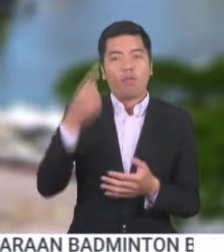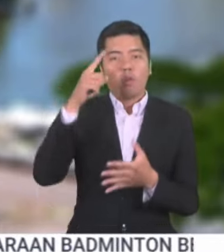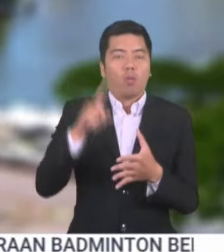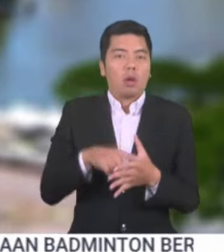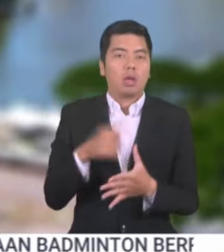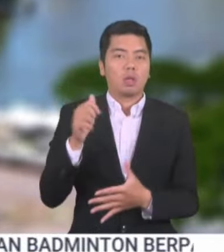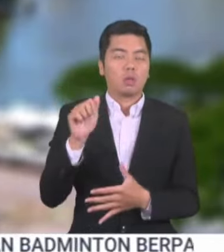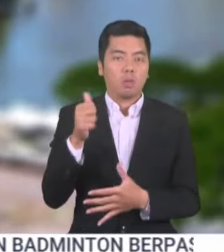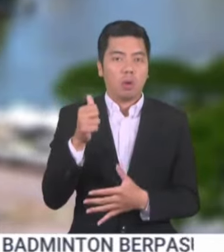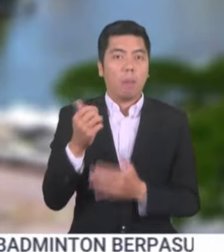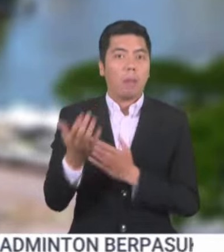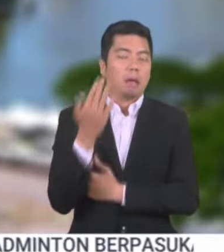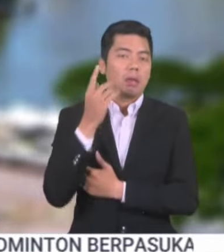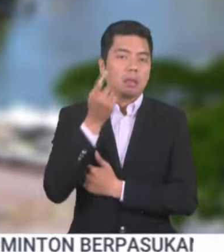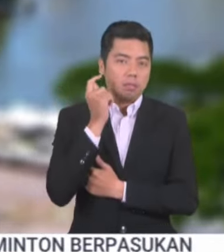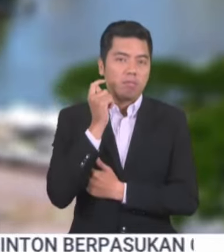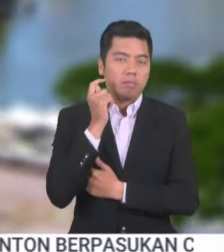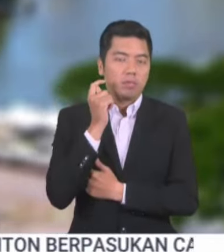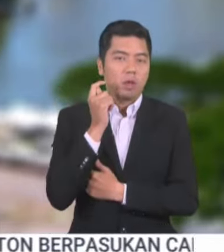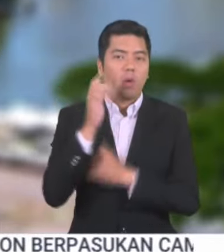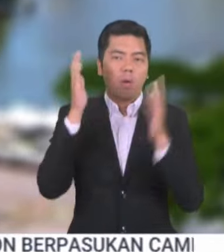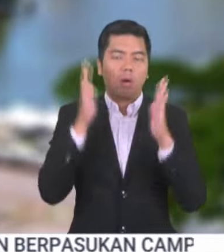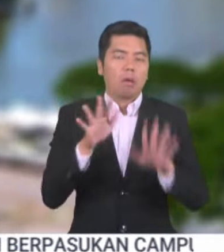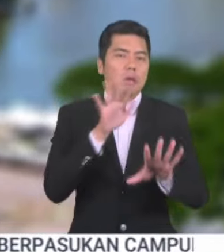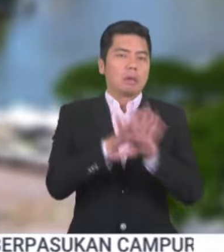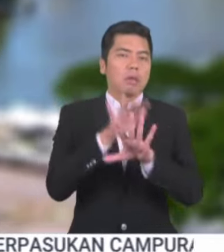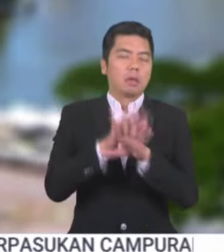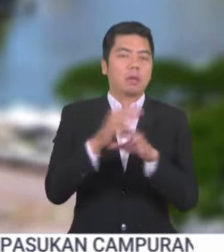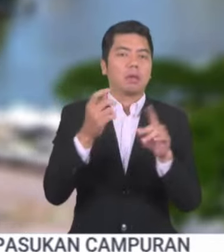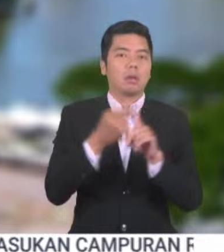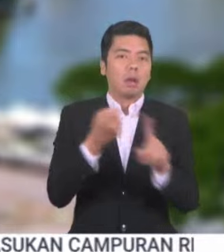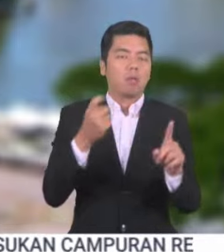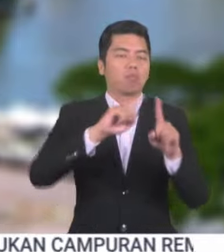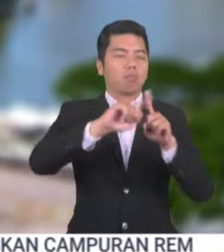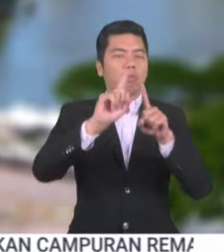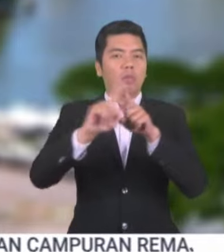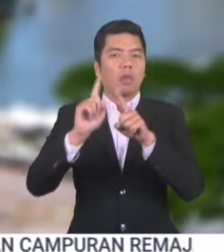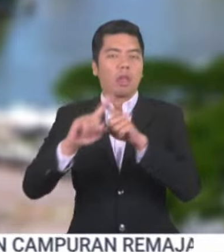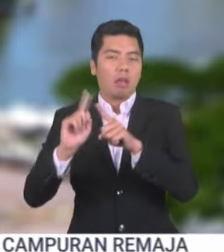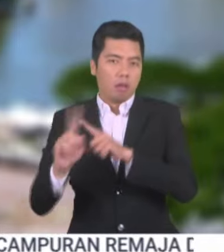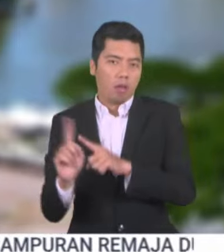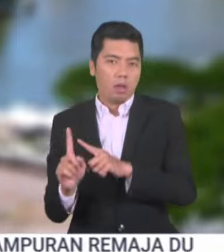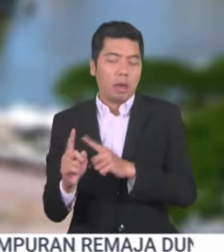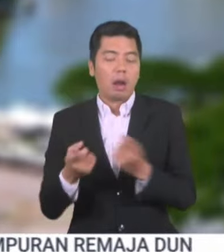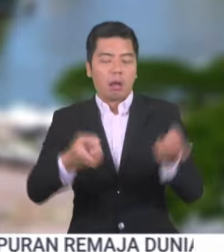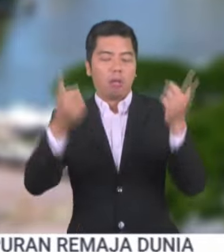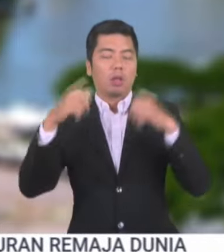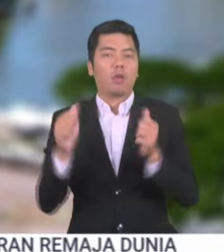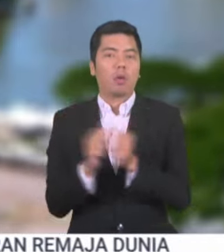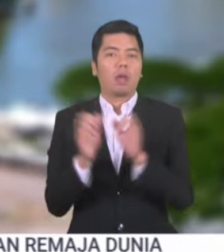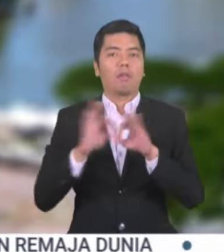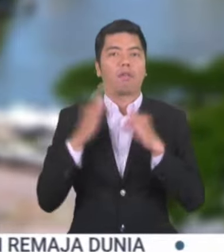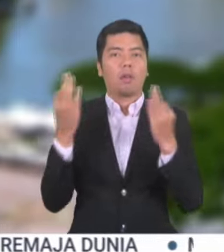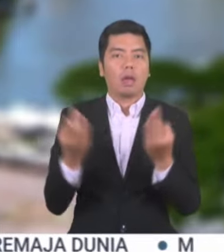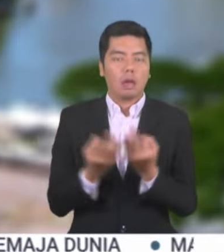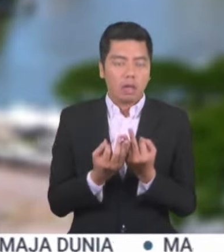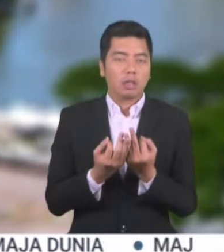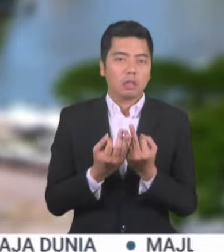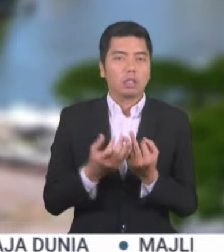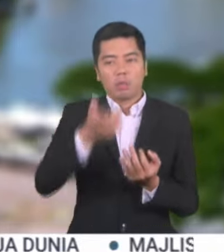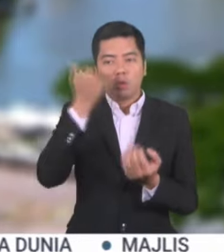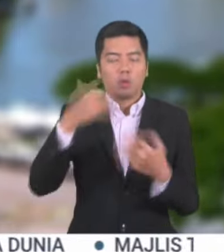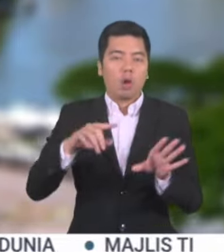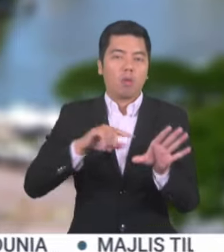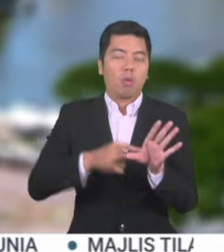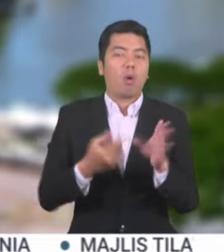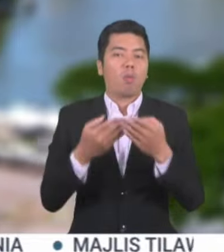yang berlangsung pagi tadi menyaksikan orang ramai dari pelbagai latar belakang datang bersama keluarga sejak upacara ini mula dibuka kepada